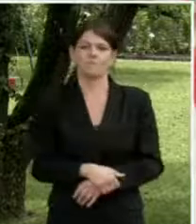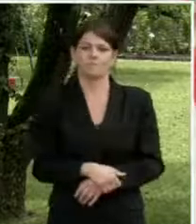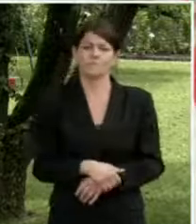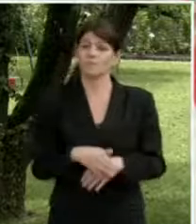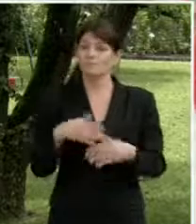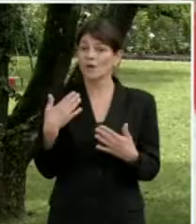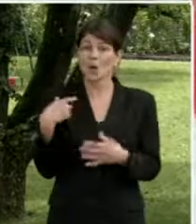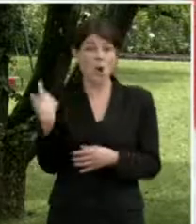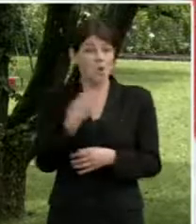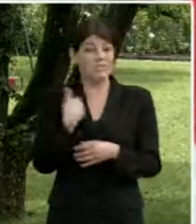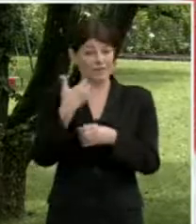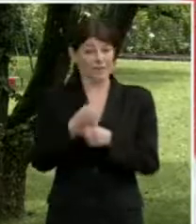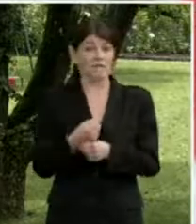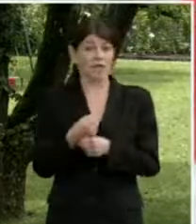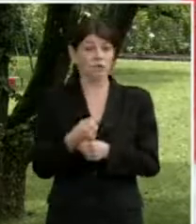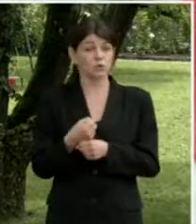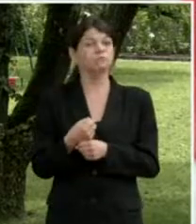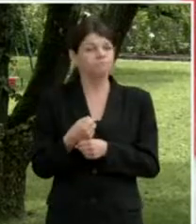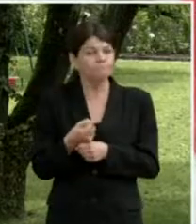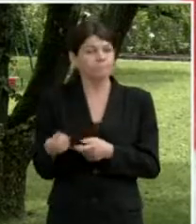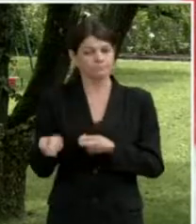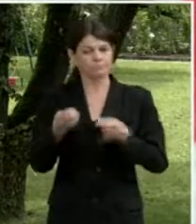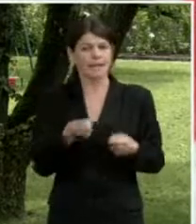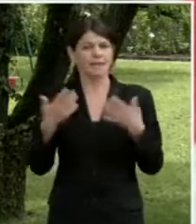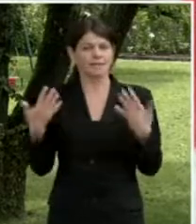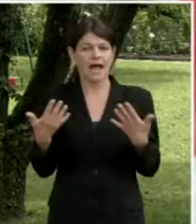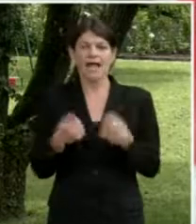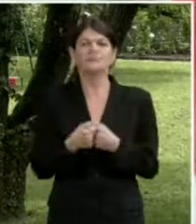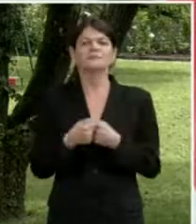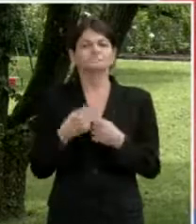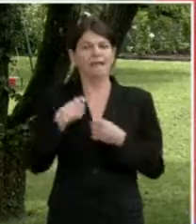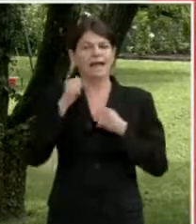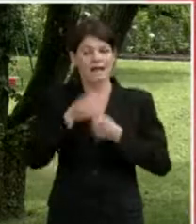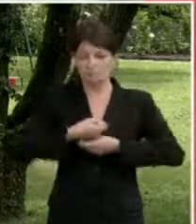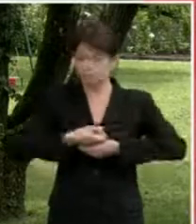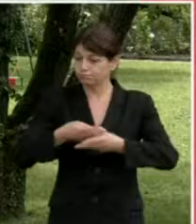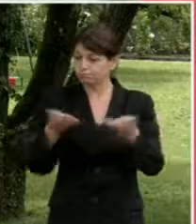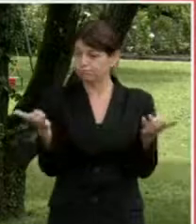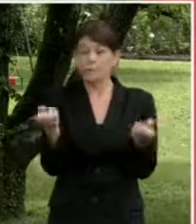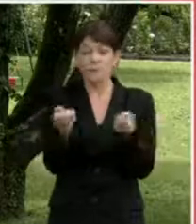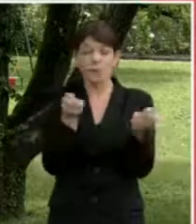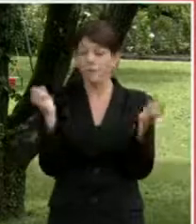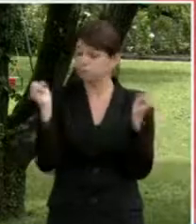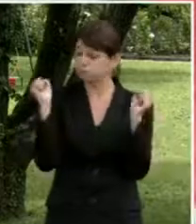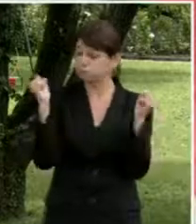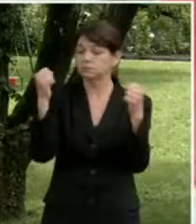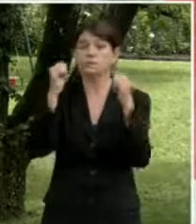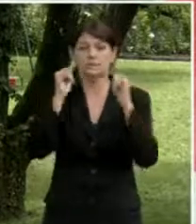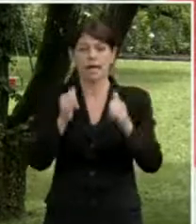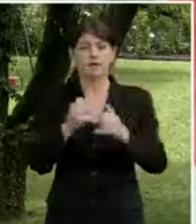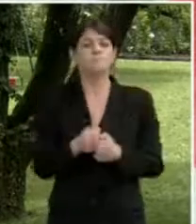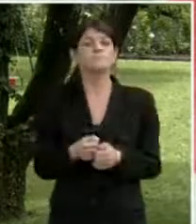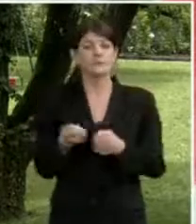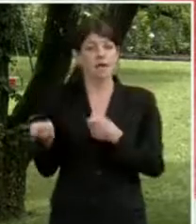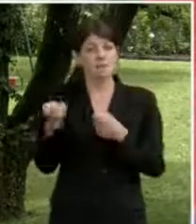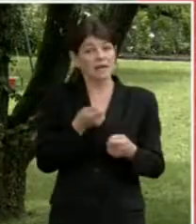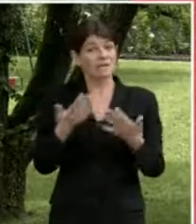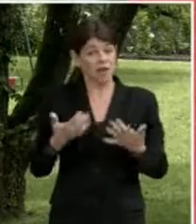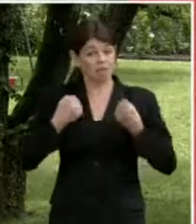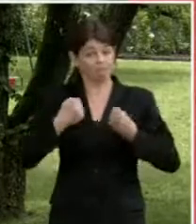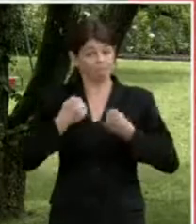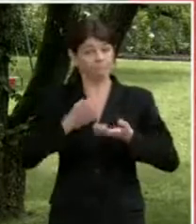Unsere Verfassung sorgt dadurch für einen breiten politischen Konsens. Sie sichert uns